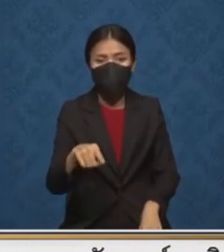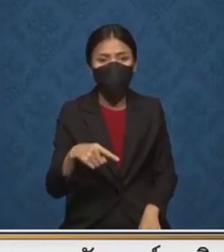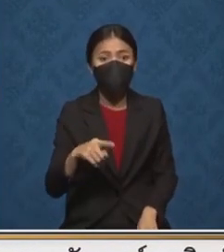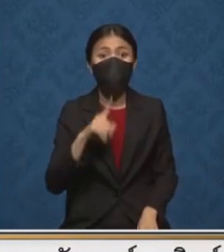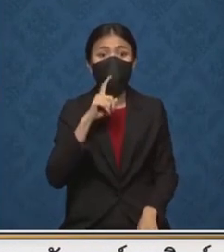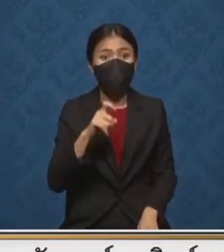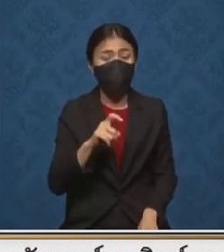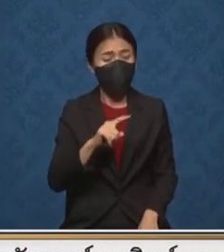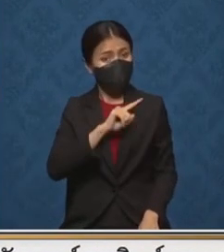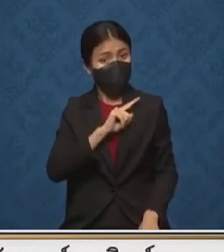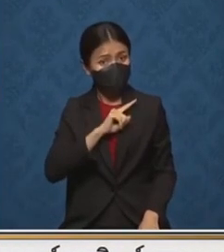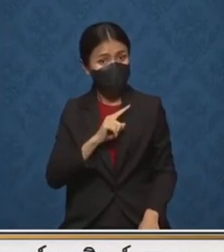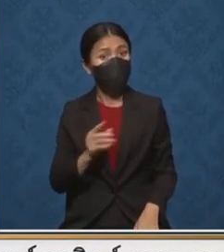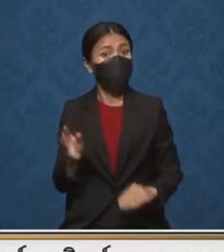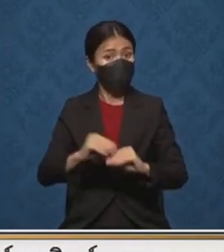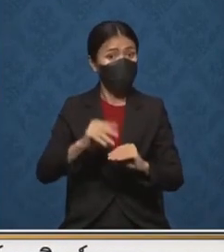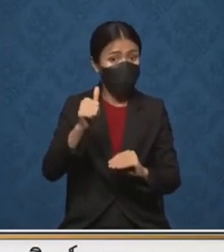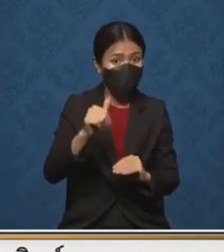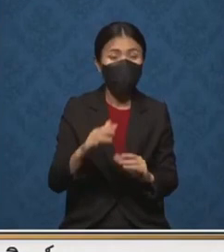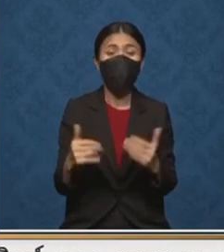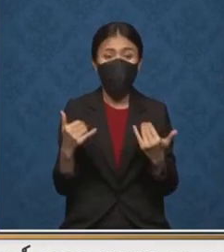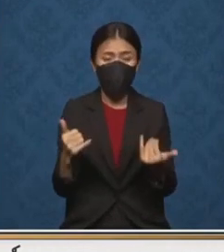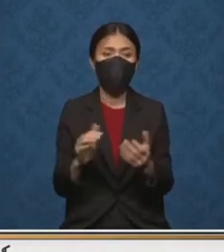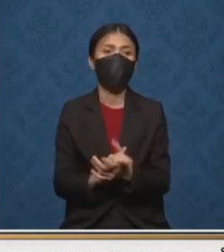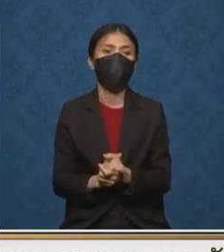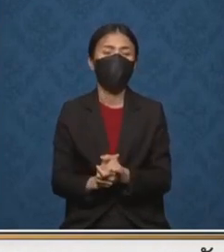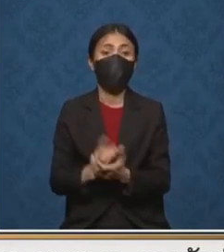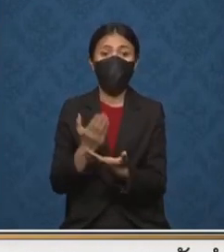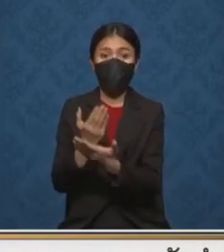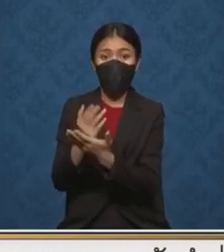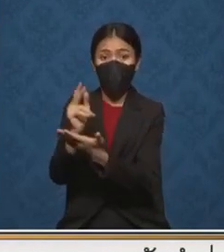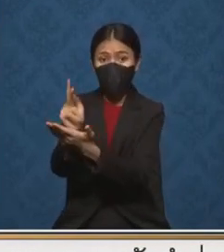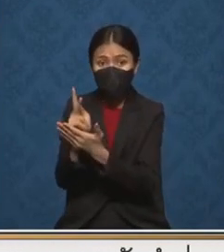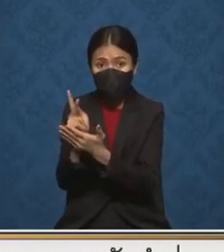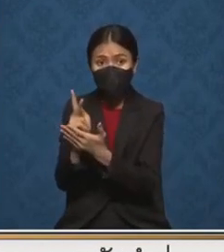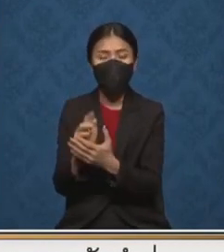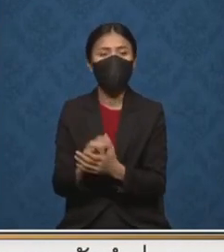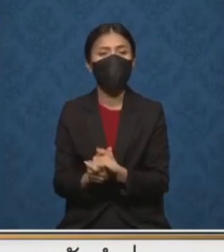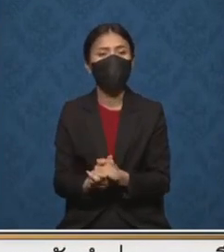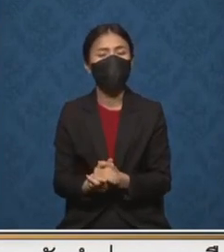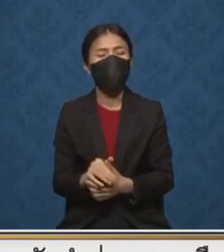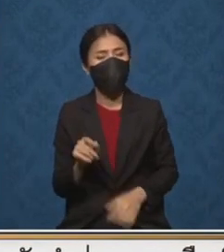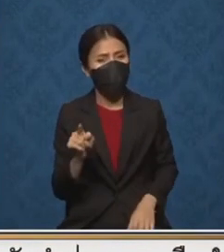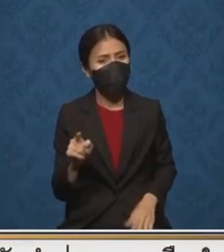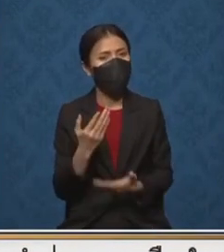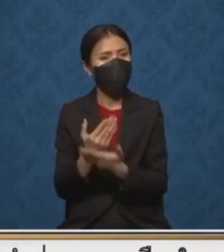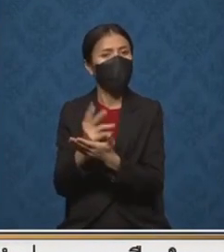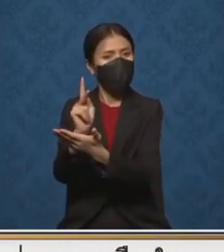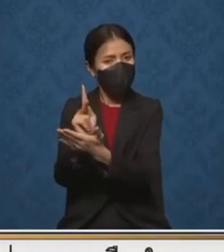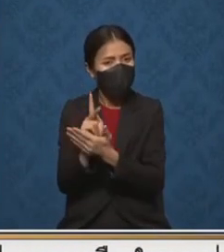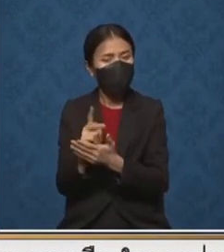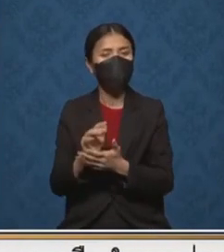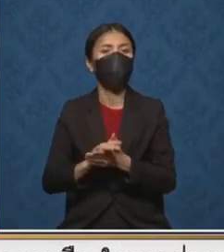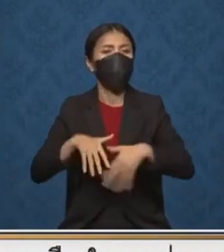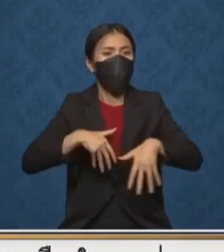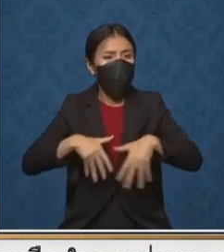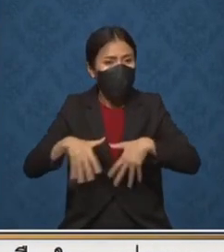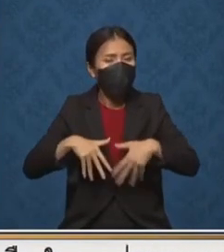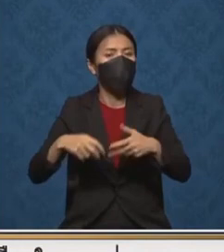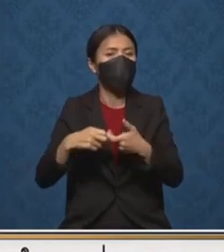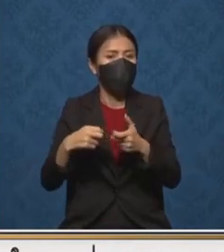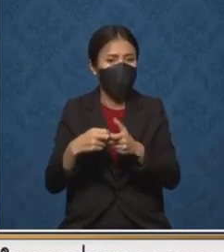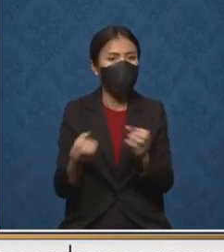เชื่อรัฐบาลก็มีนโยบายล้านครั้งว่าไปช่วยพี่น้องกสิกรที่เดือดร้อนใน